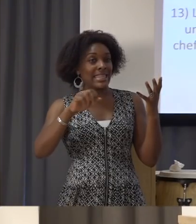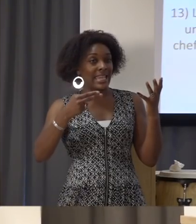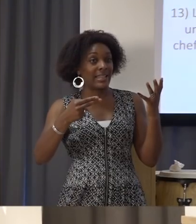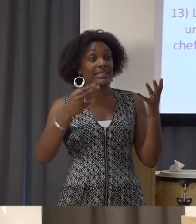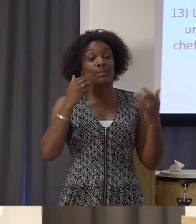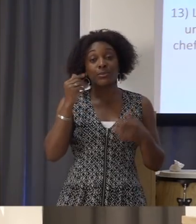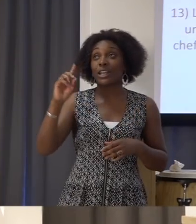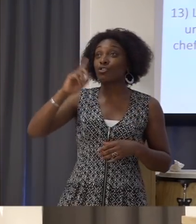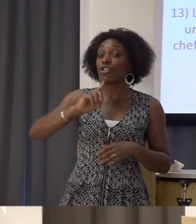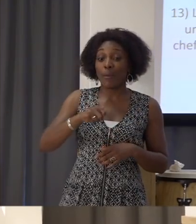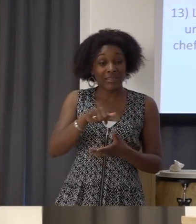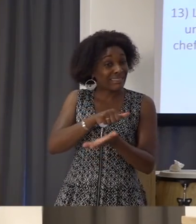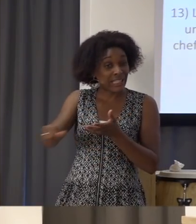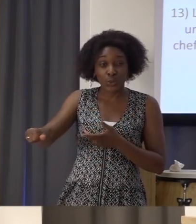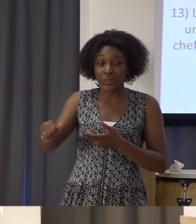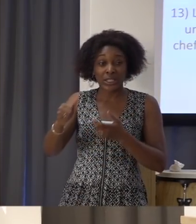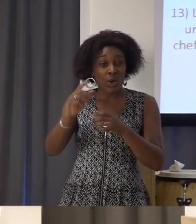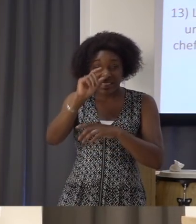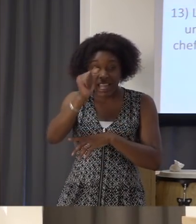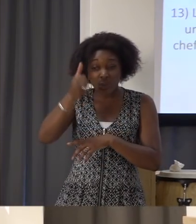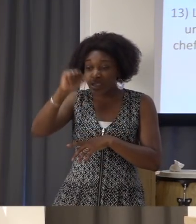détruisez-les, renversez leurs autels.